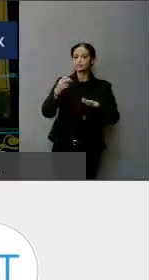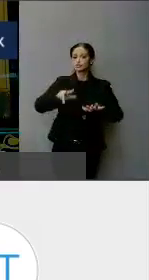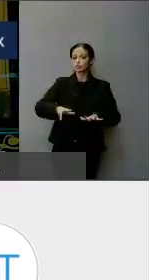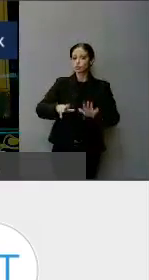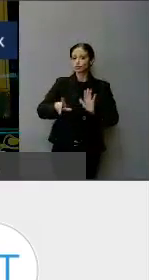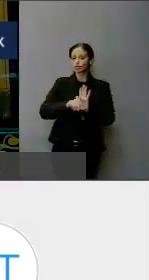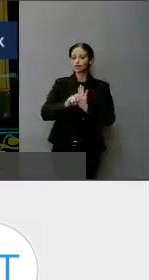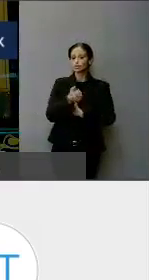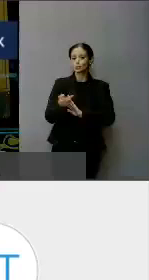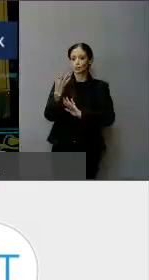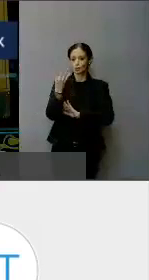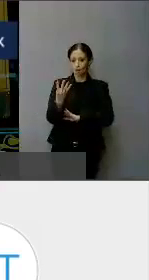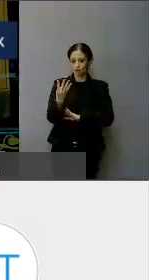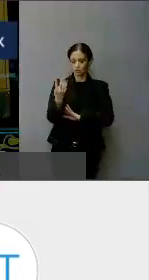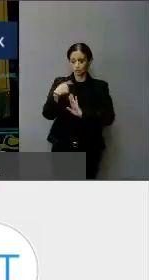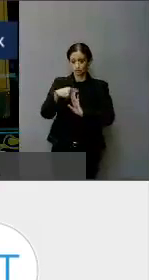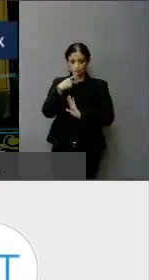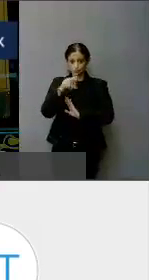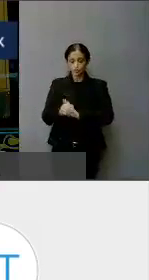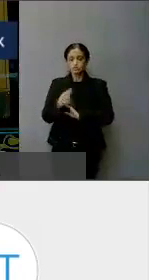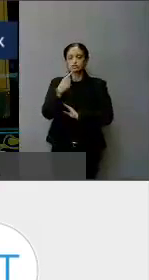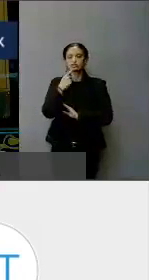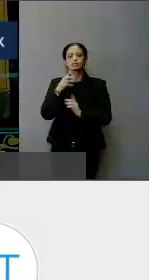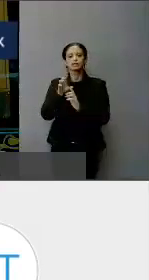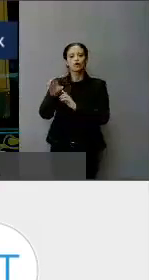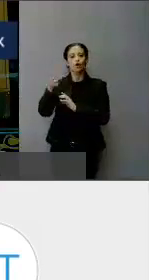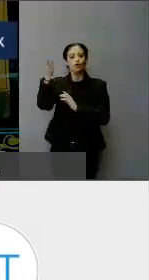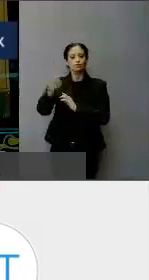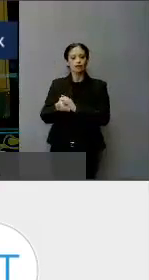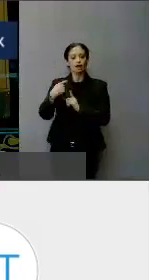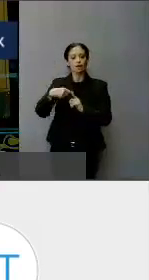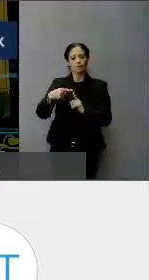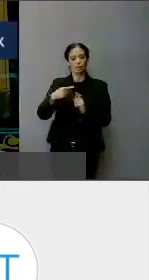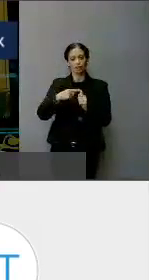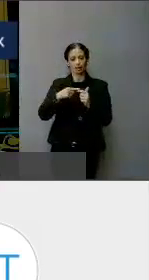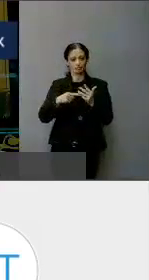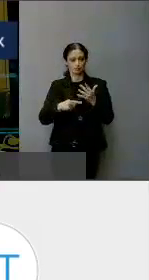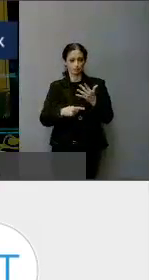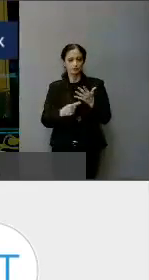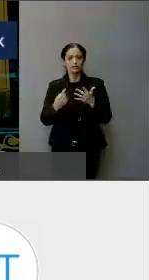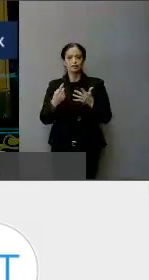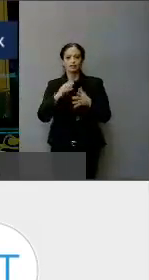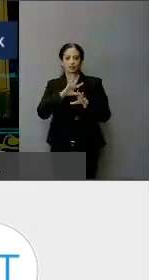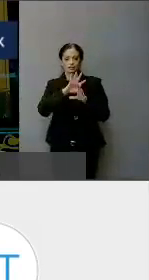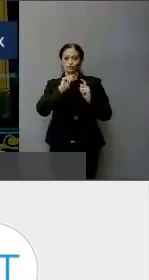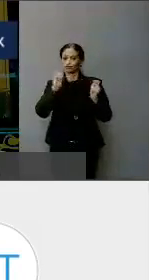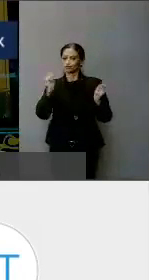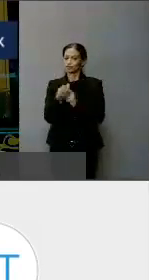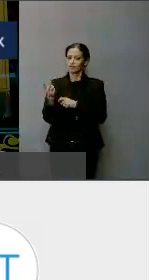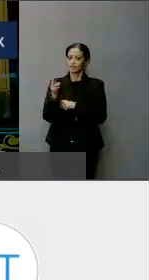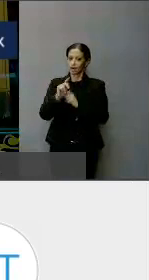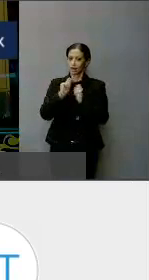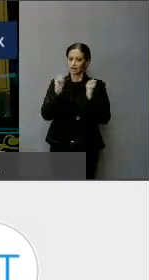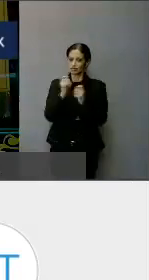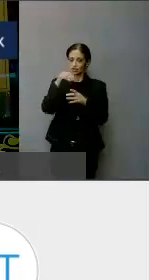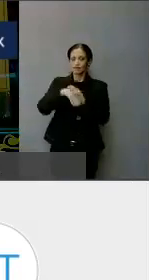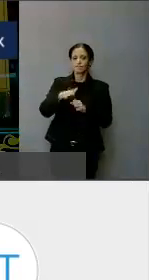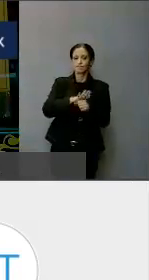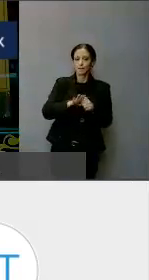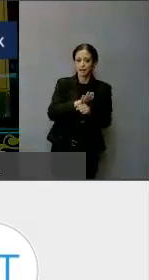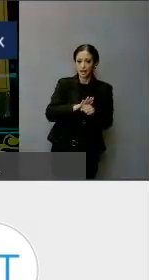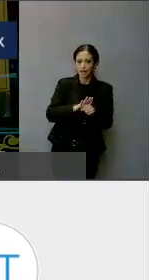numero 4 che statuisce che chi viene condannato per una serie di reati rientrano nel più ampio genere di violenza familiare